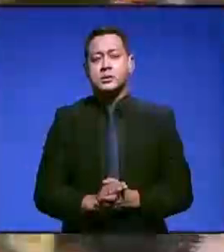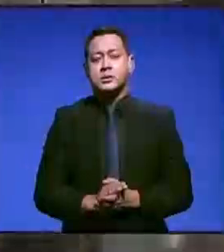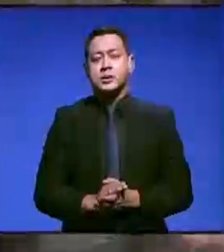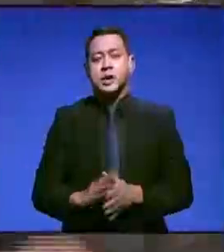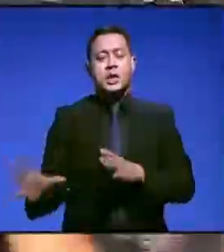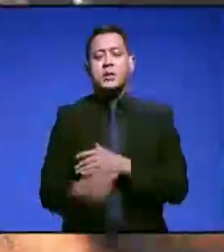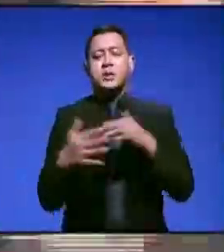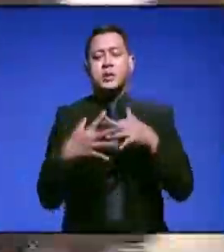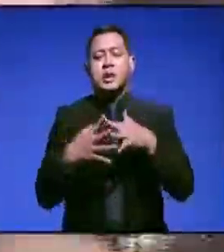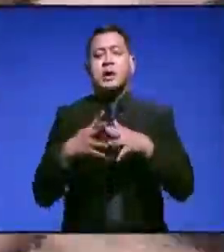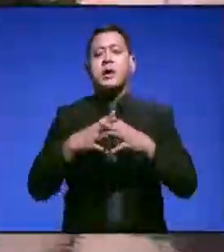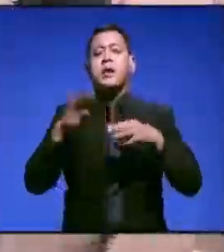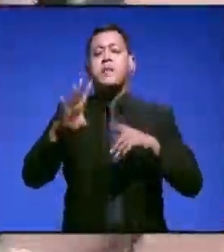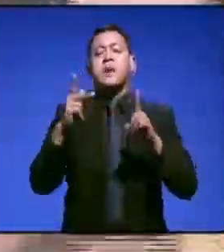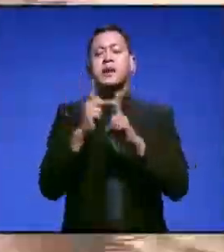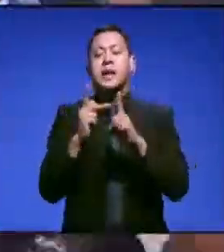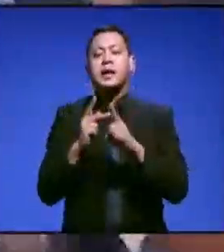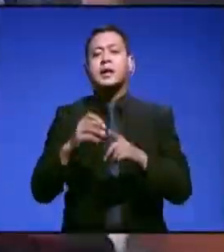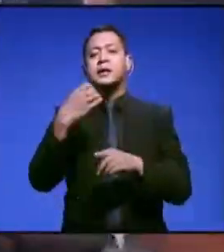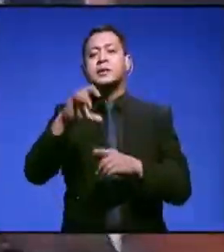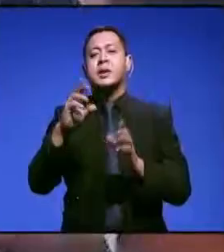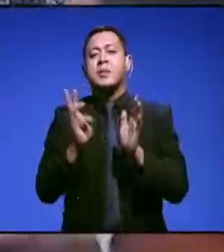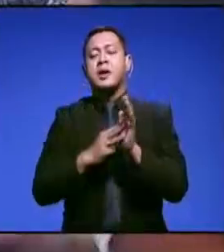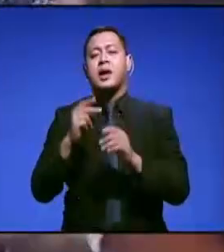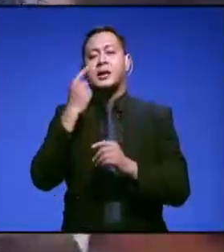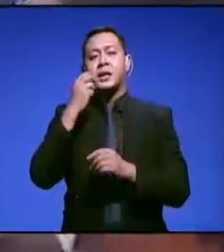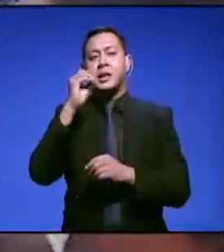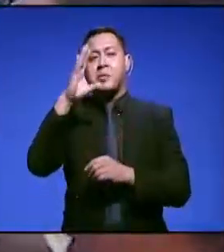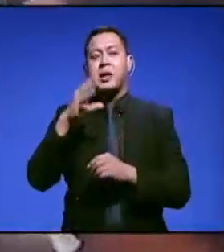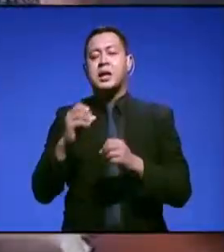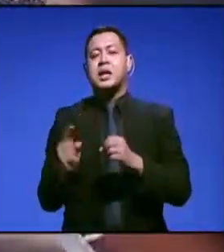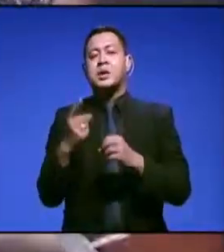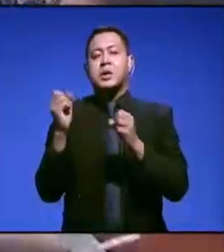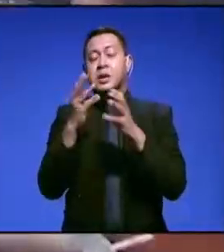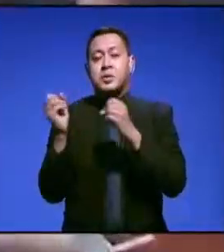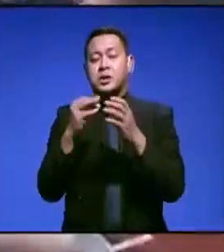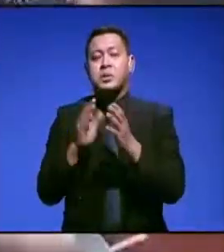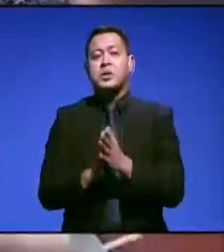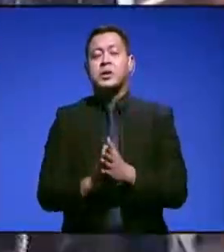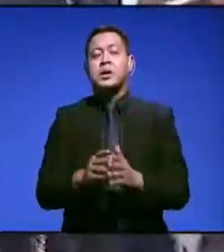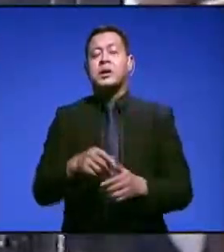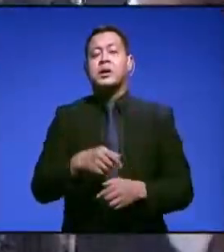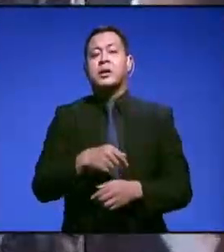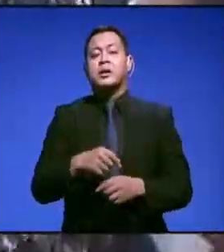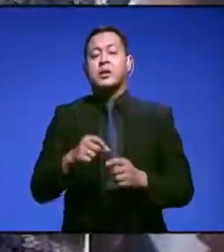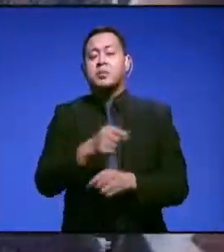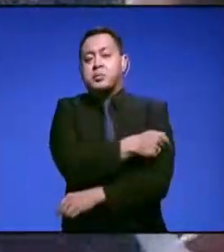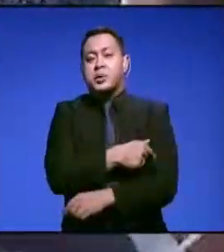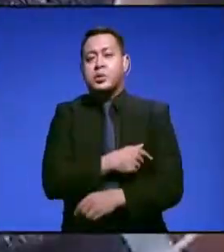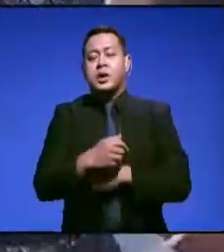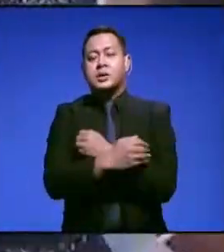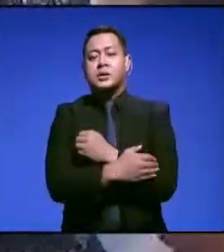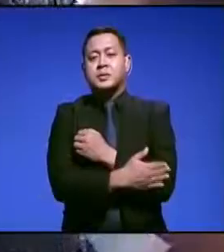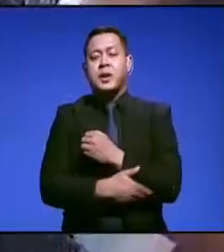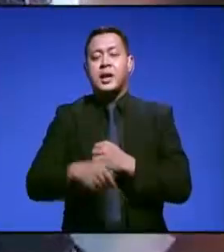Eksekusi lahan seluas 4 hektar Cipinang Melayu, Jakarta Timur Selasa pagi diwarnai perdebatan antara panitera Pengadilan Negeri Jakarta Timur